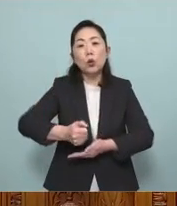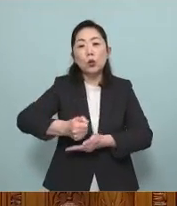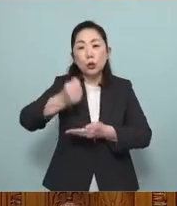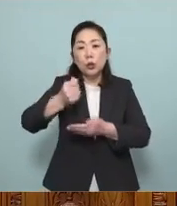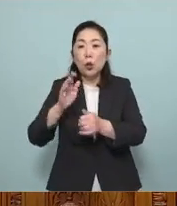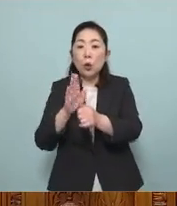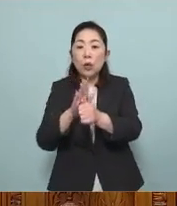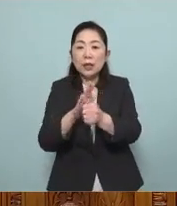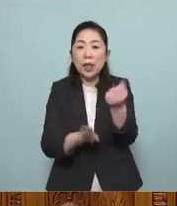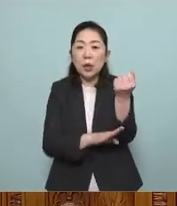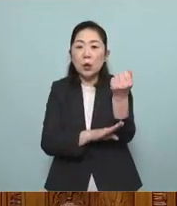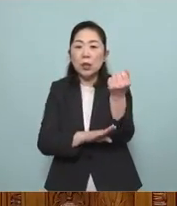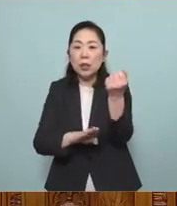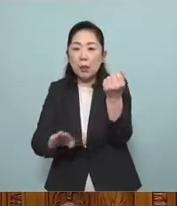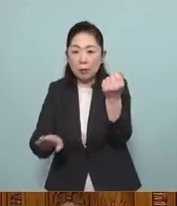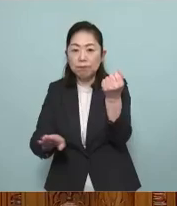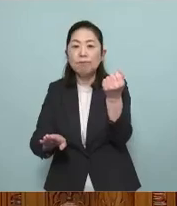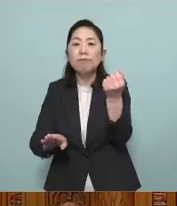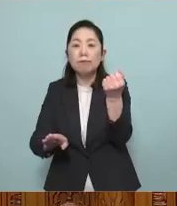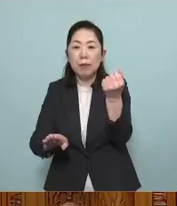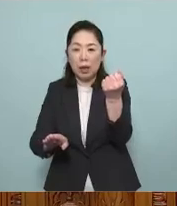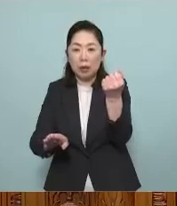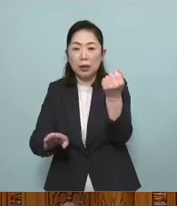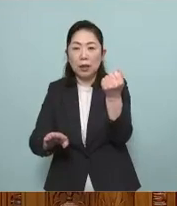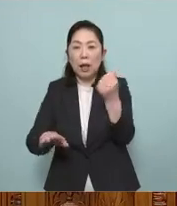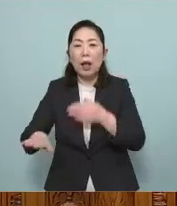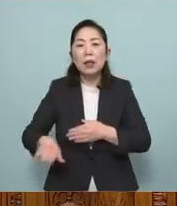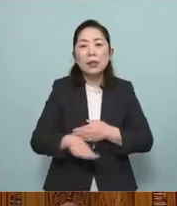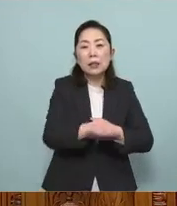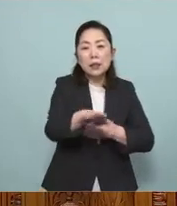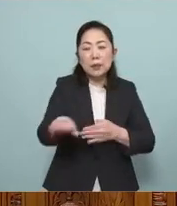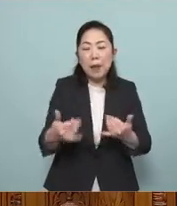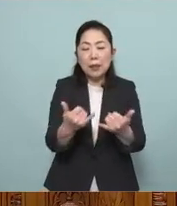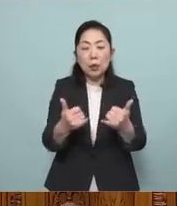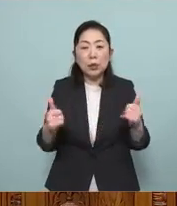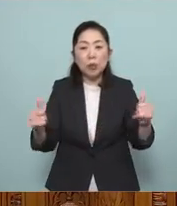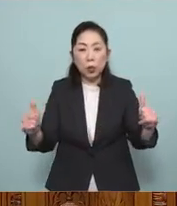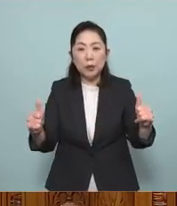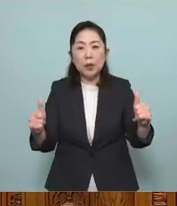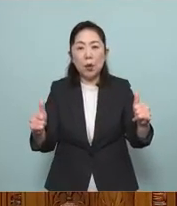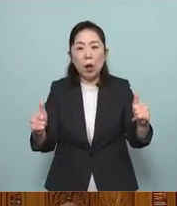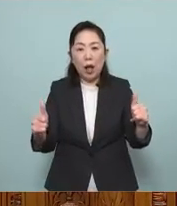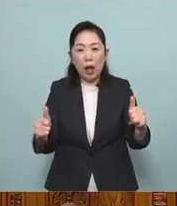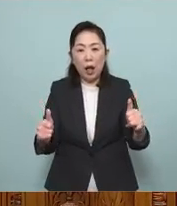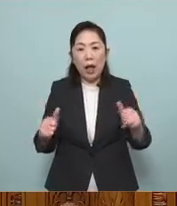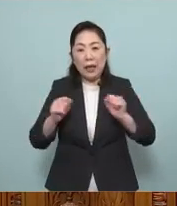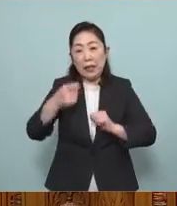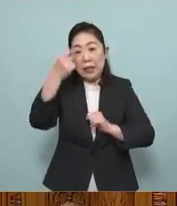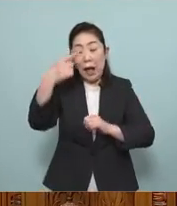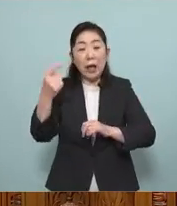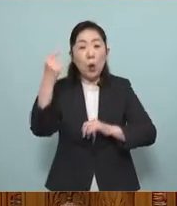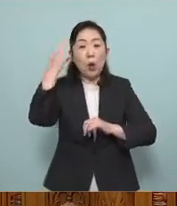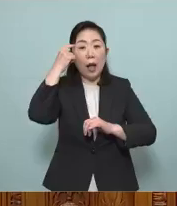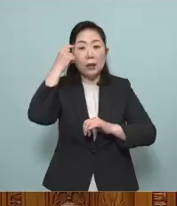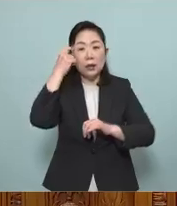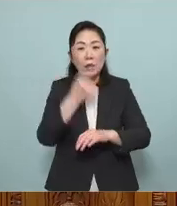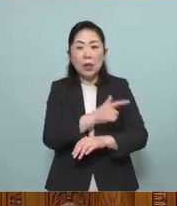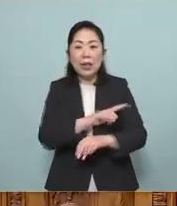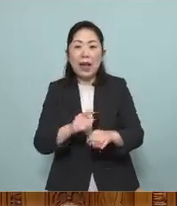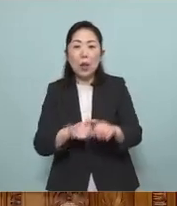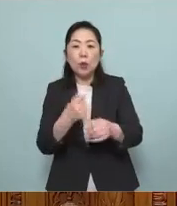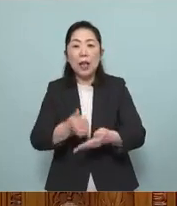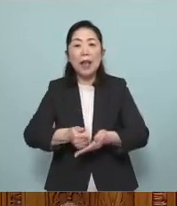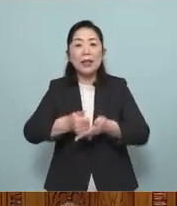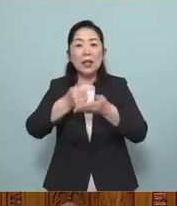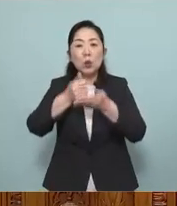は、老若男女、障害のある方も、すべての人が生きがいを感じられる多様性が尊重